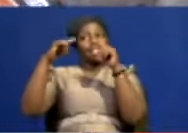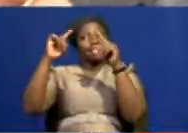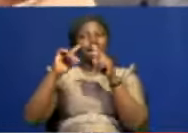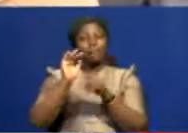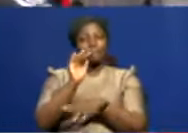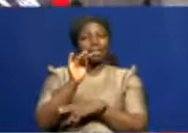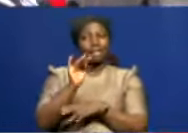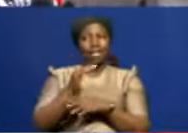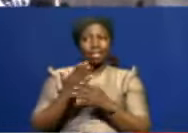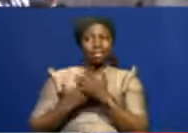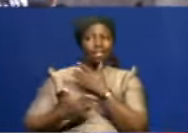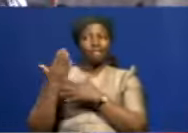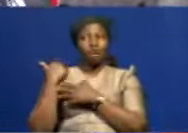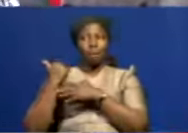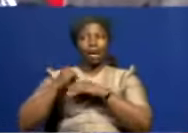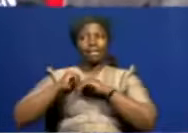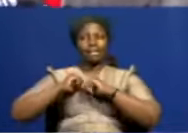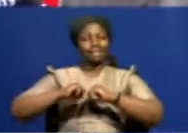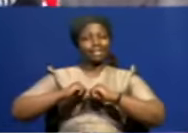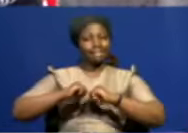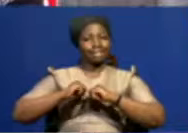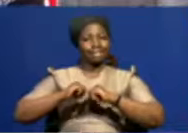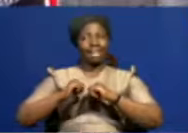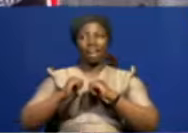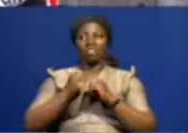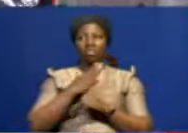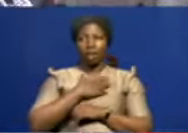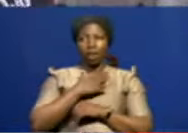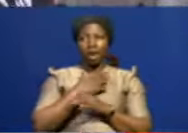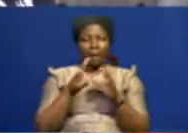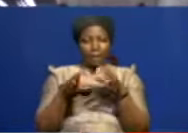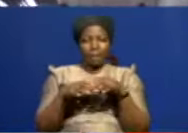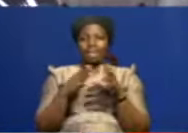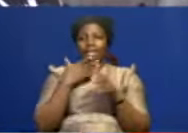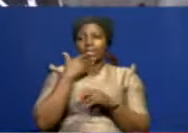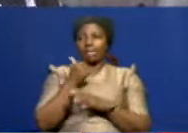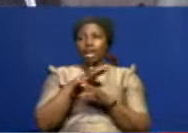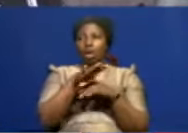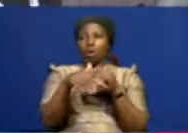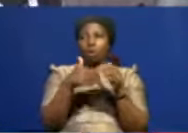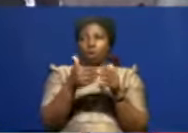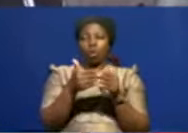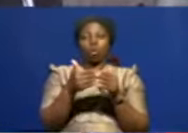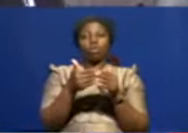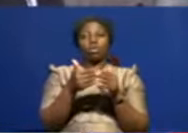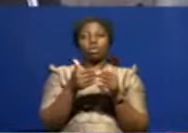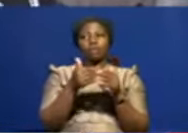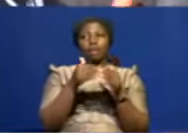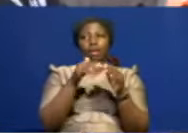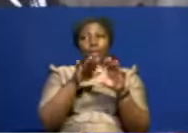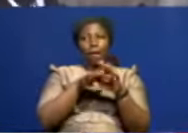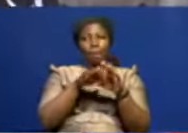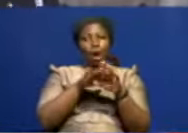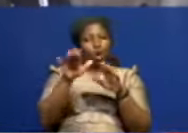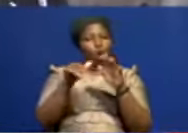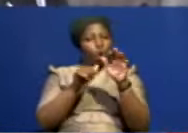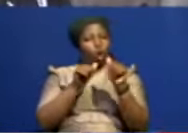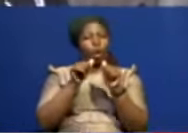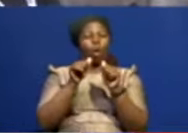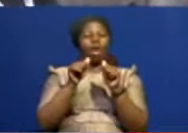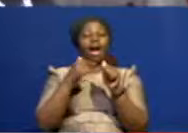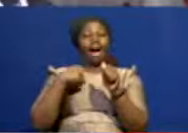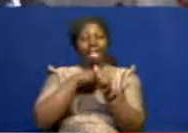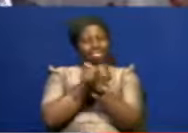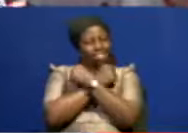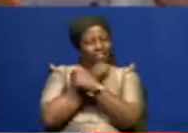chetu pia ambaye alikuwa yeye ndio kinara wa chama chetu, ni vizuri watoto wote waite pamoja na sisi tunampenda sana, tuzungumze pamoja